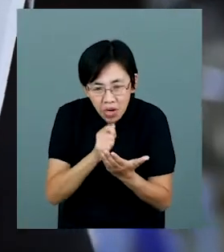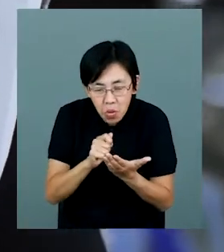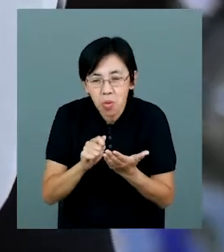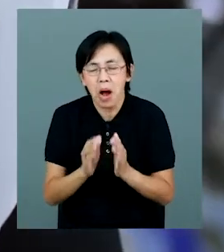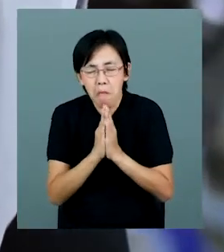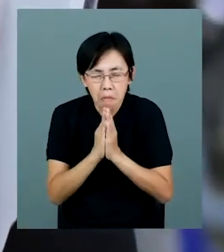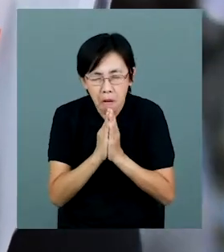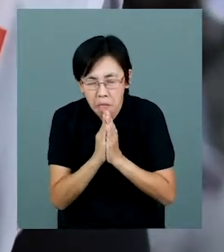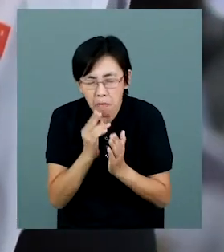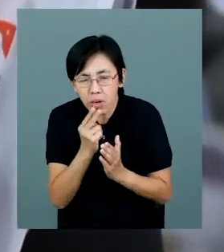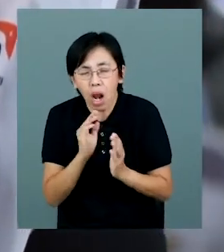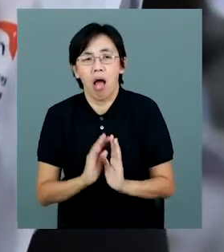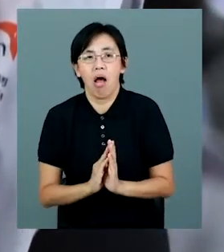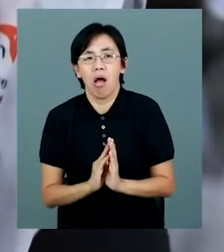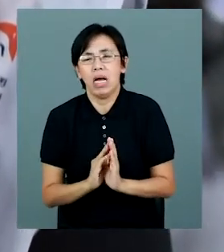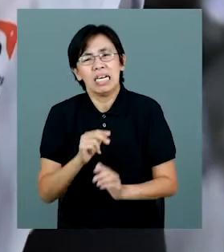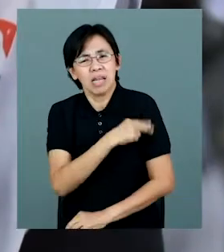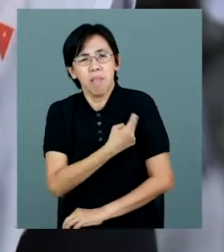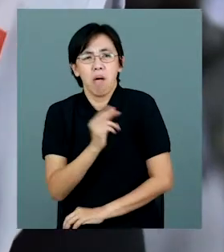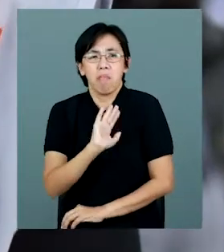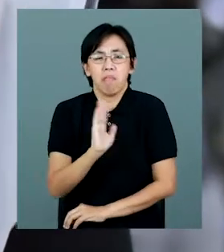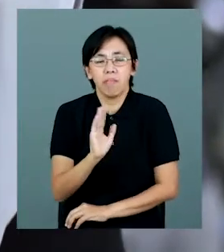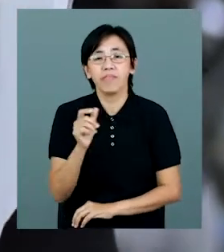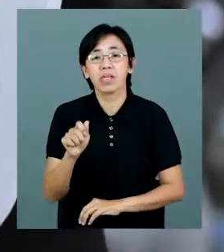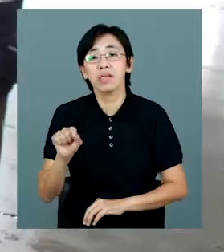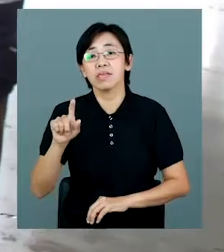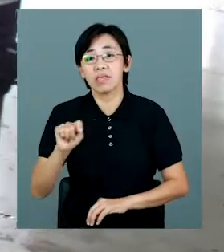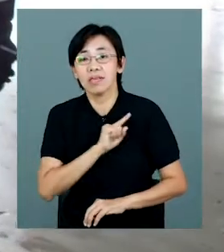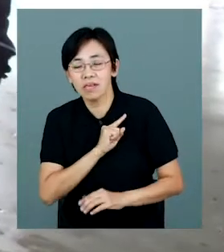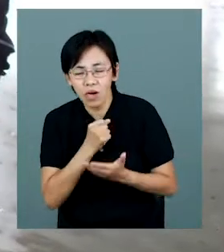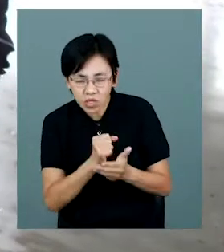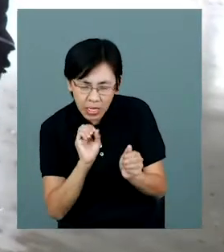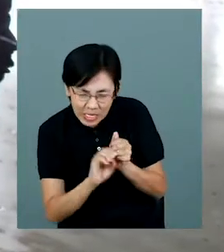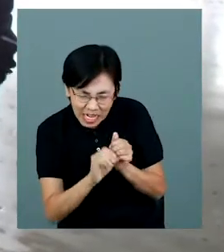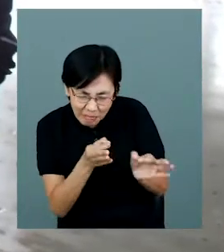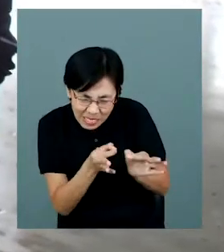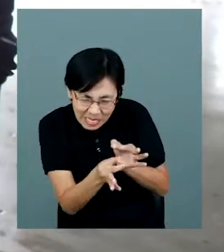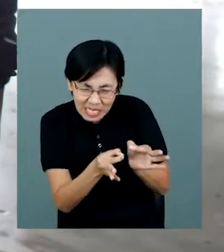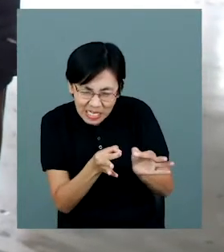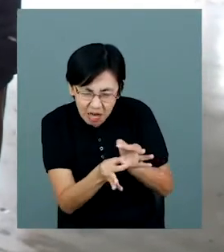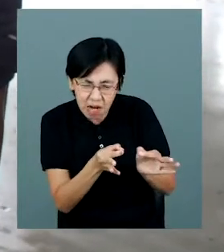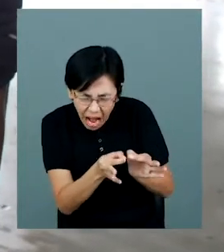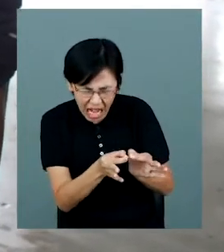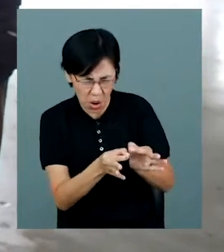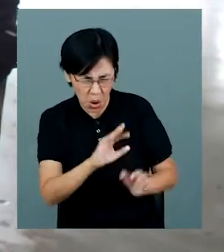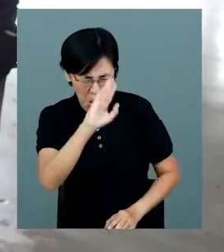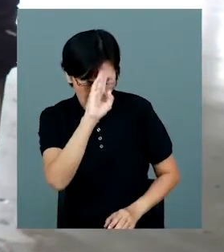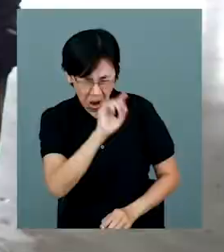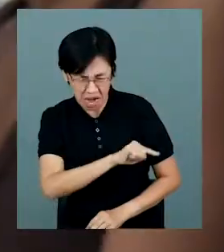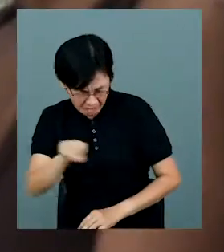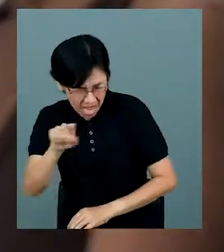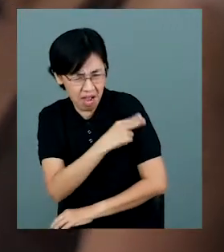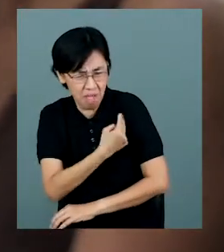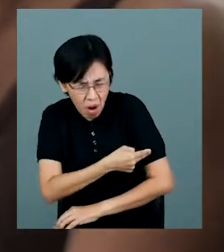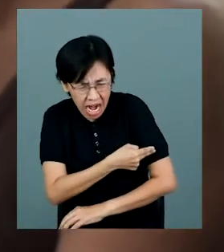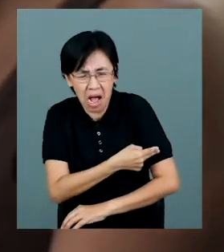ไปหาหมอผีอย่างเงี้ยค่ะแต่ไม่ไปหาหมอเราก็อาศัยอสต.เนี่ยไปช่วยแนะนำช่วยทำความเข้าใจว่าเอ้ยเจ็บป่วยแบบนี้ต้องไปหา